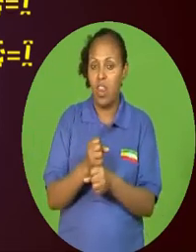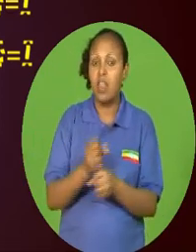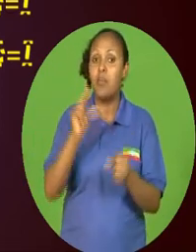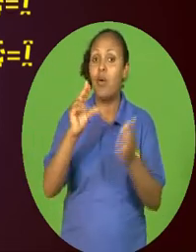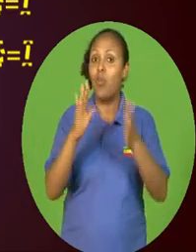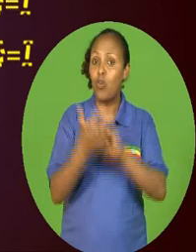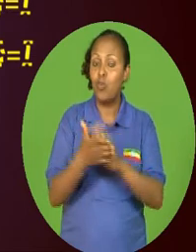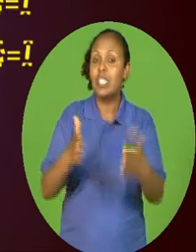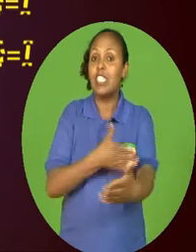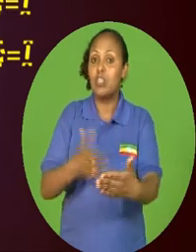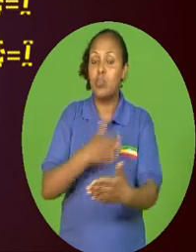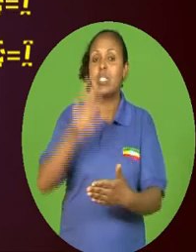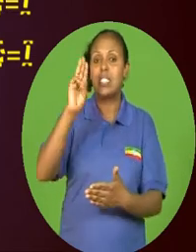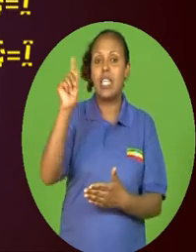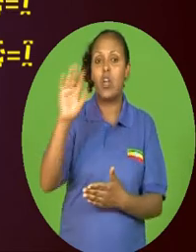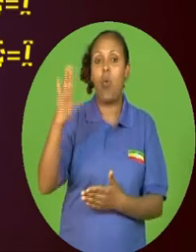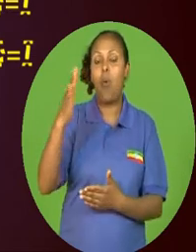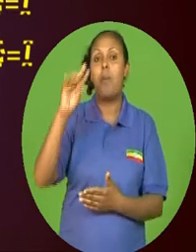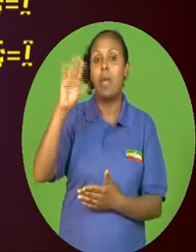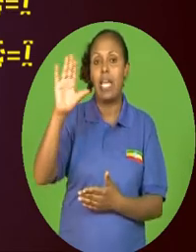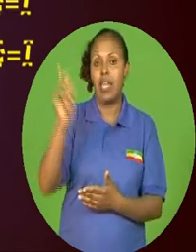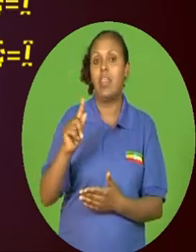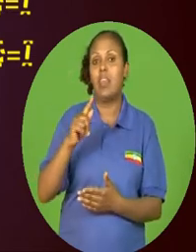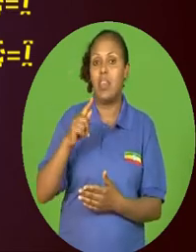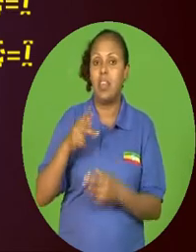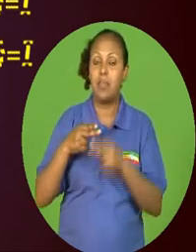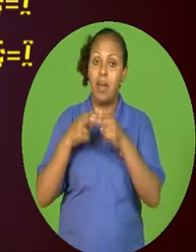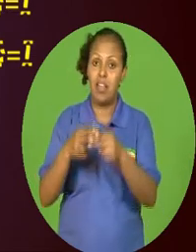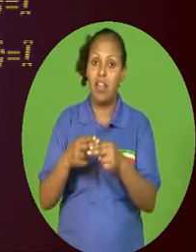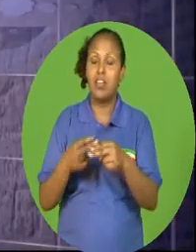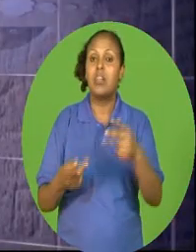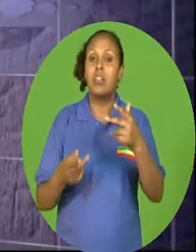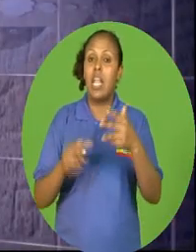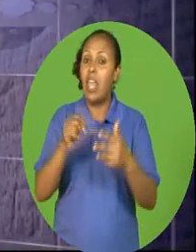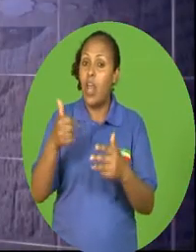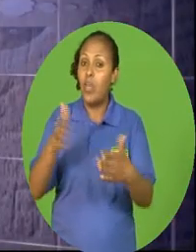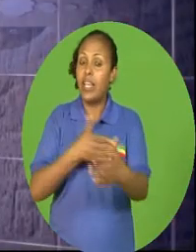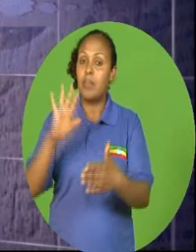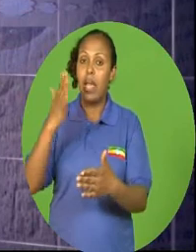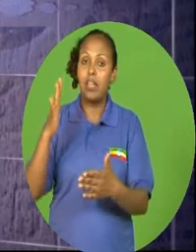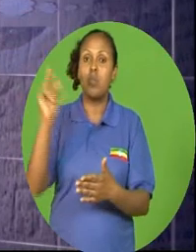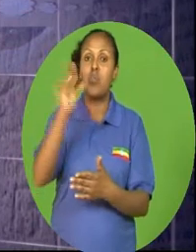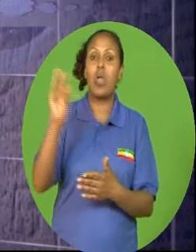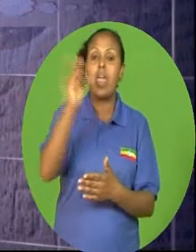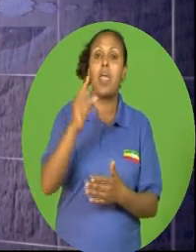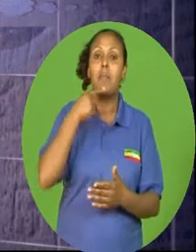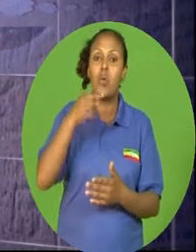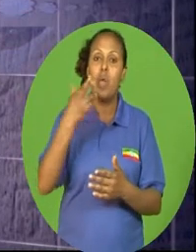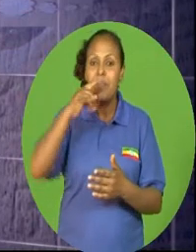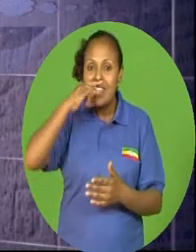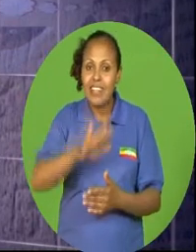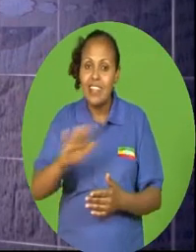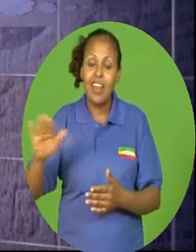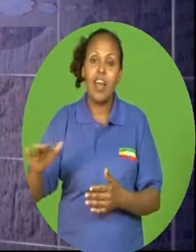ቀለሞችን ይዘዋል። በመሆኑም ግጥሙ ሰንጎ መገን ነው ይባላል። ሌላው የግጥም አይነት ቡሄ